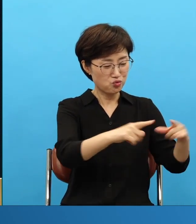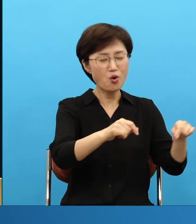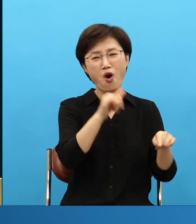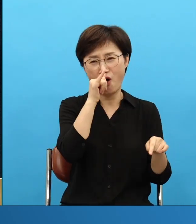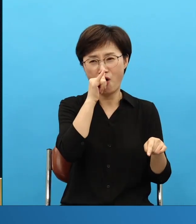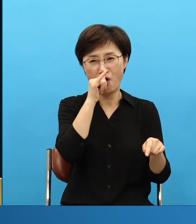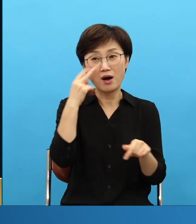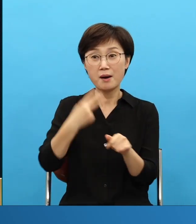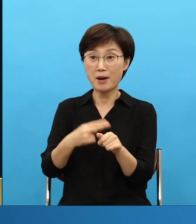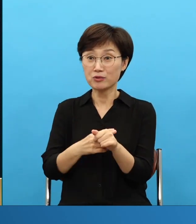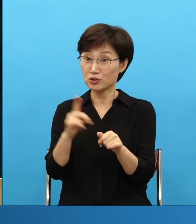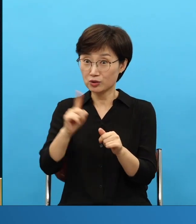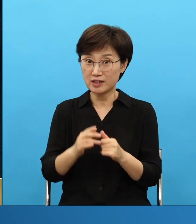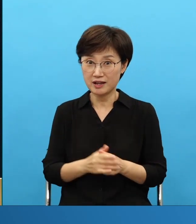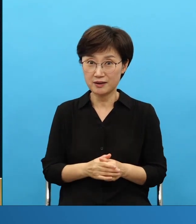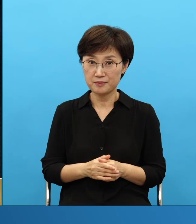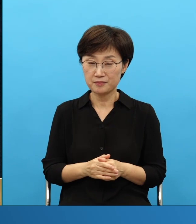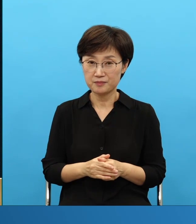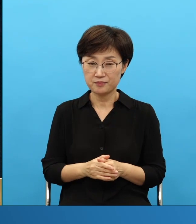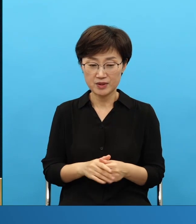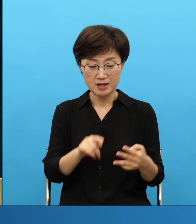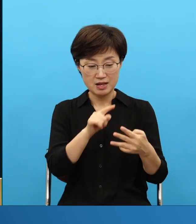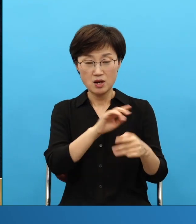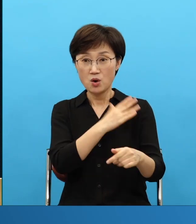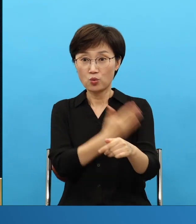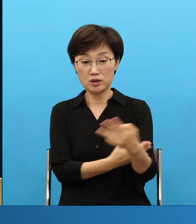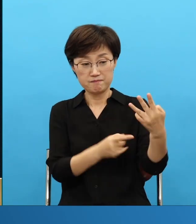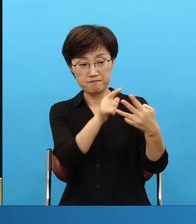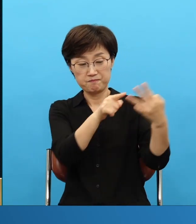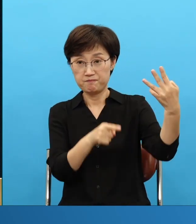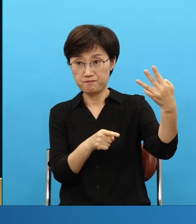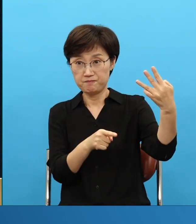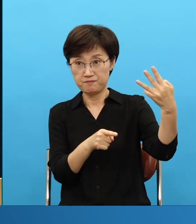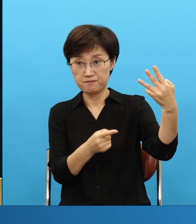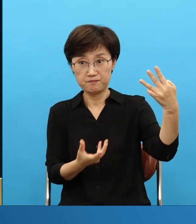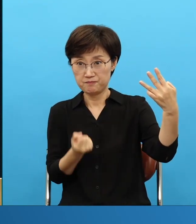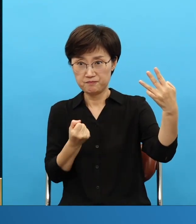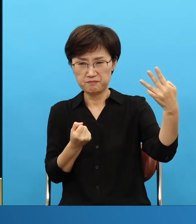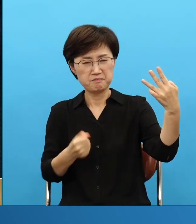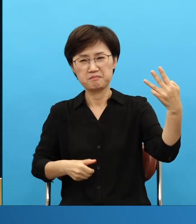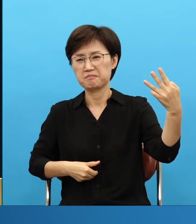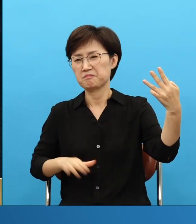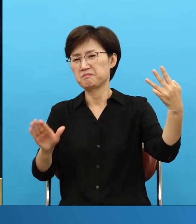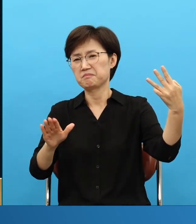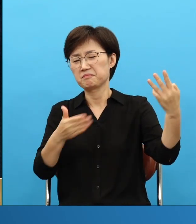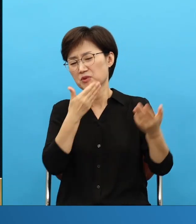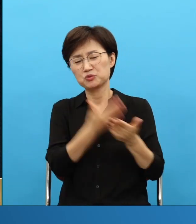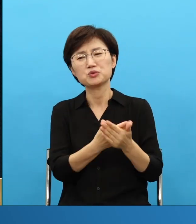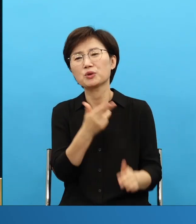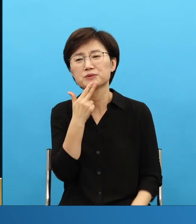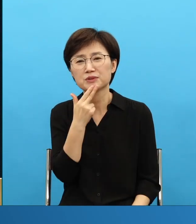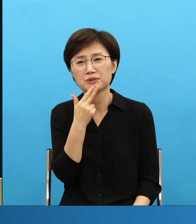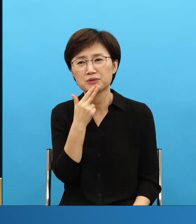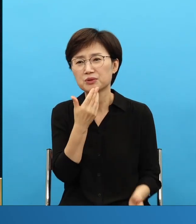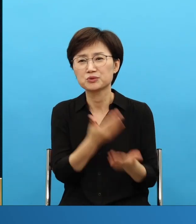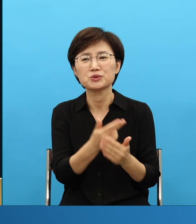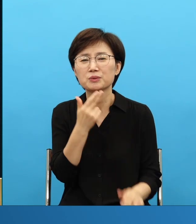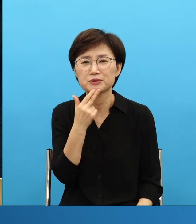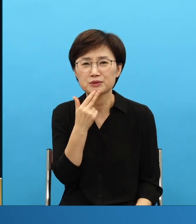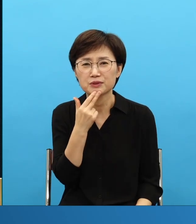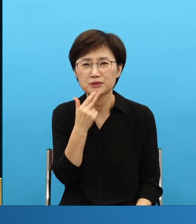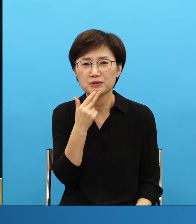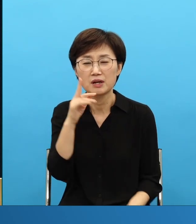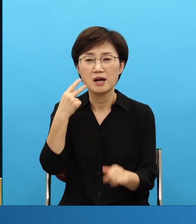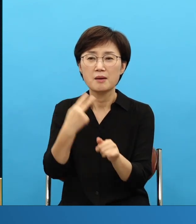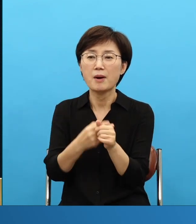바울은 그걸 중요하게 생각하지 않습니다. But Paul did not consider that valuable. 우리의 시민권은 하늘에 있다. He